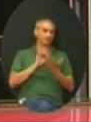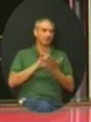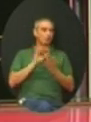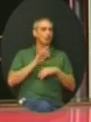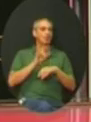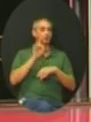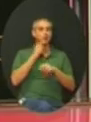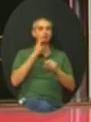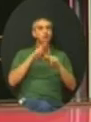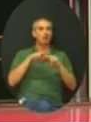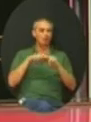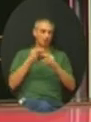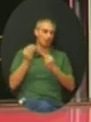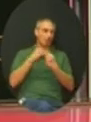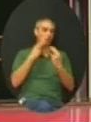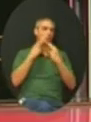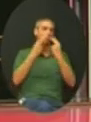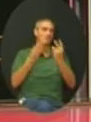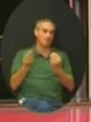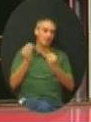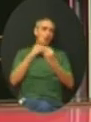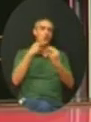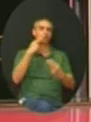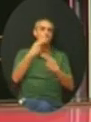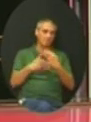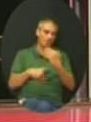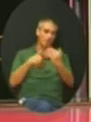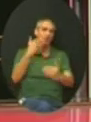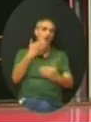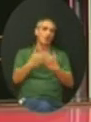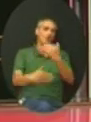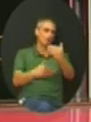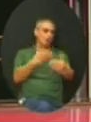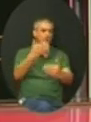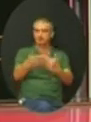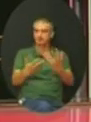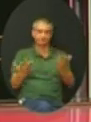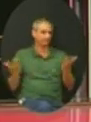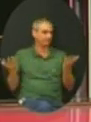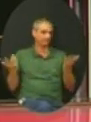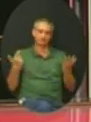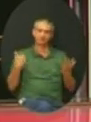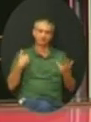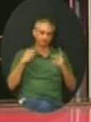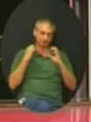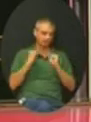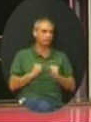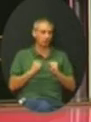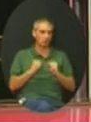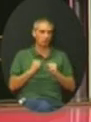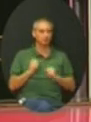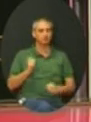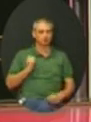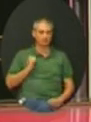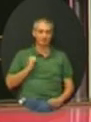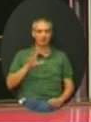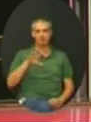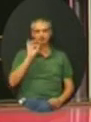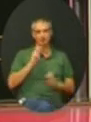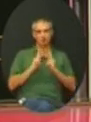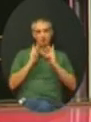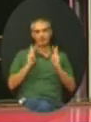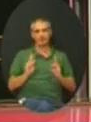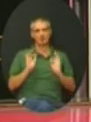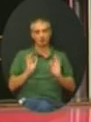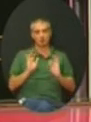רגישה שגורר אחריו תגובה, שגוררת עוד תגובה, ואני סמוך ובטוח שכוחות הביטחון ימצאו את